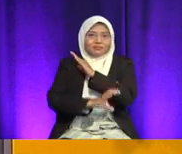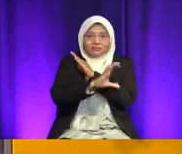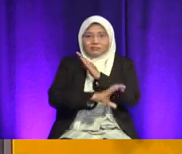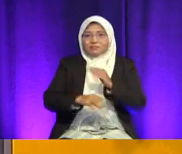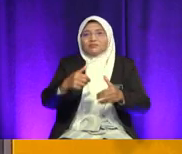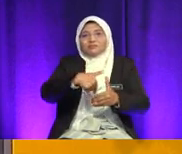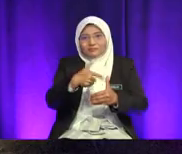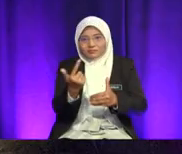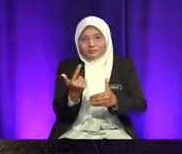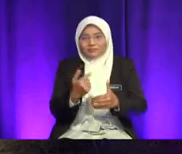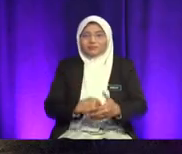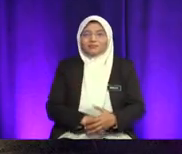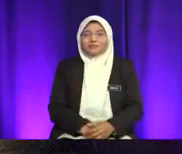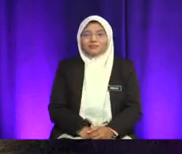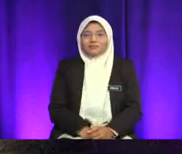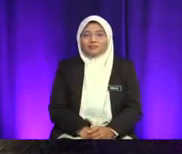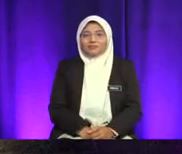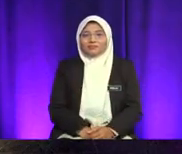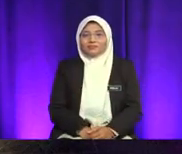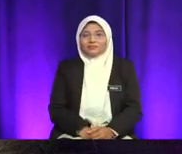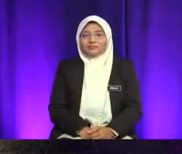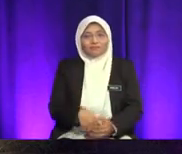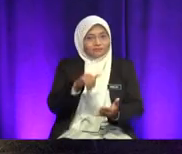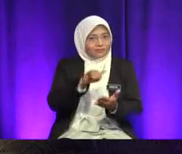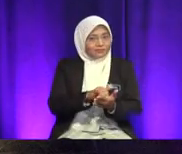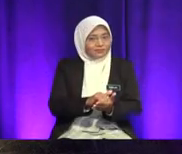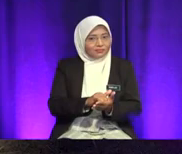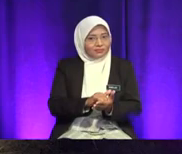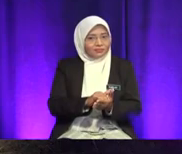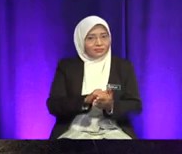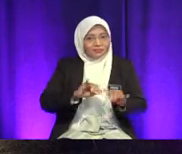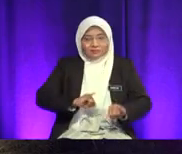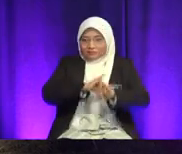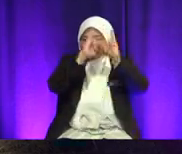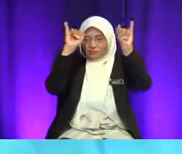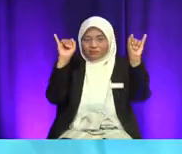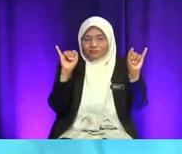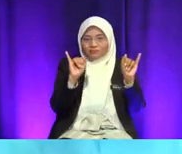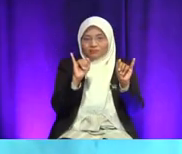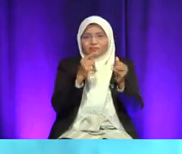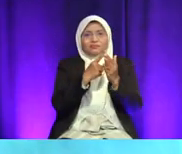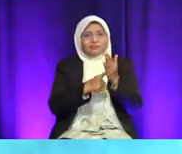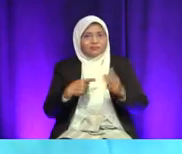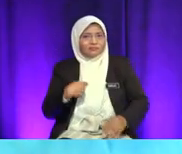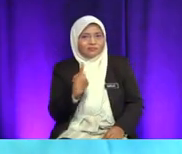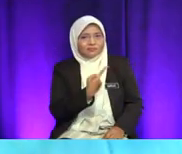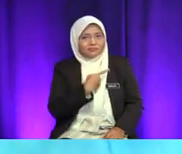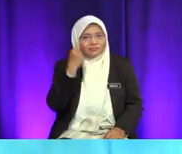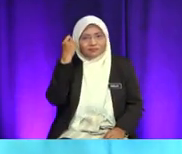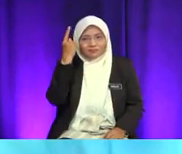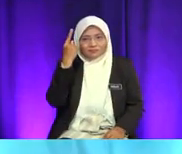asing itu secara jelas ya pemahaman kita berkenaan dengan tarif kedaulatan